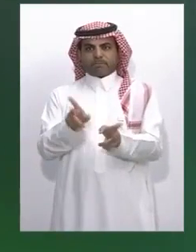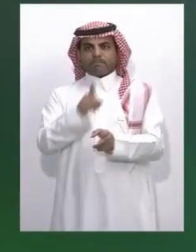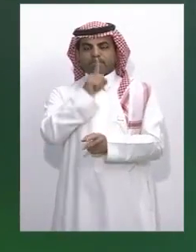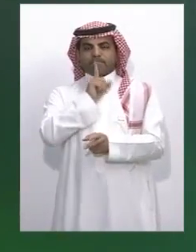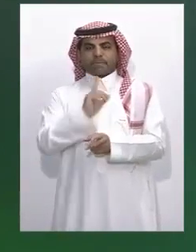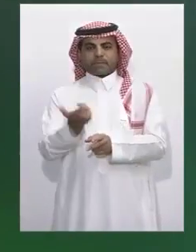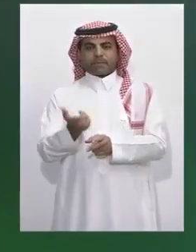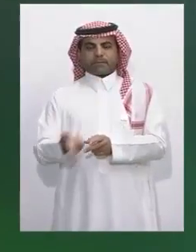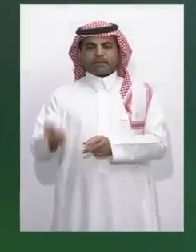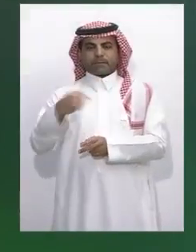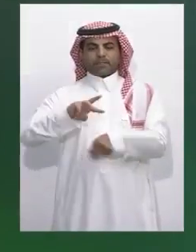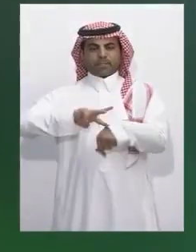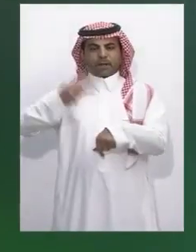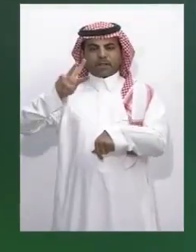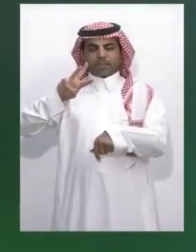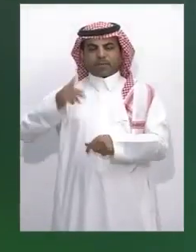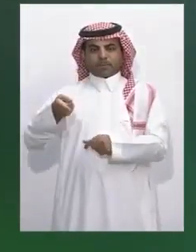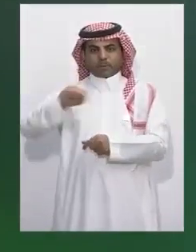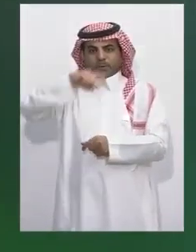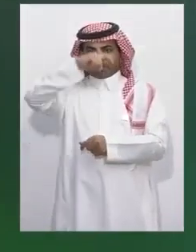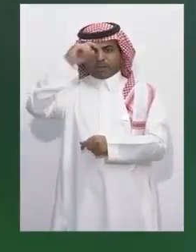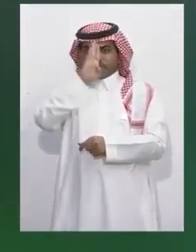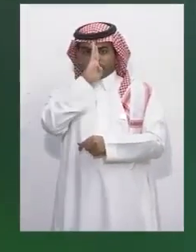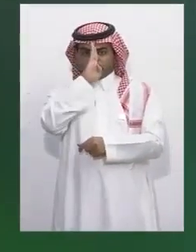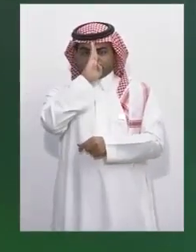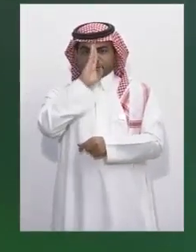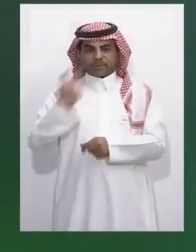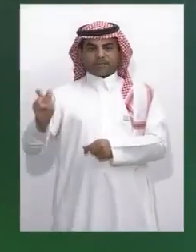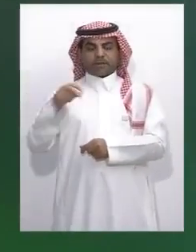الساعة 3 من ظهر يوم غد الاثنين الموافق